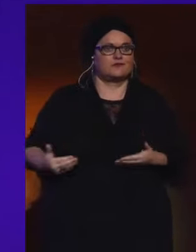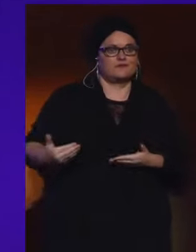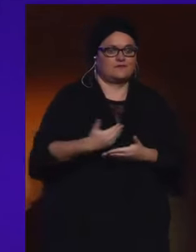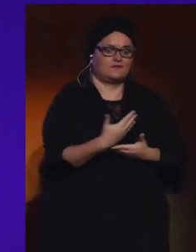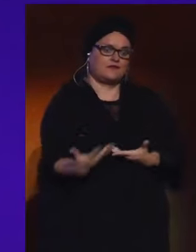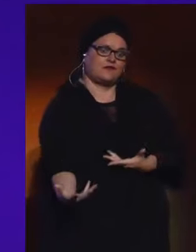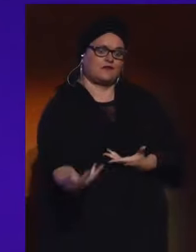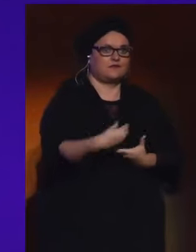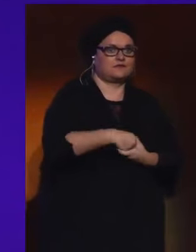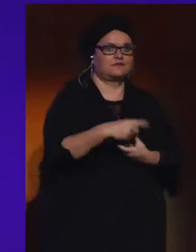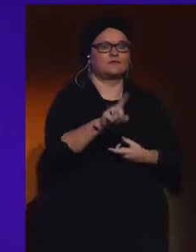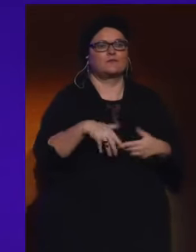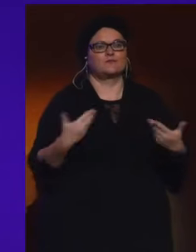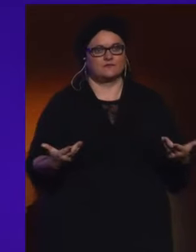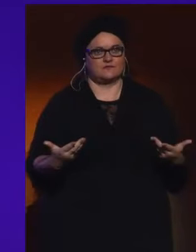ere biltzen da,